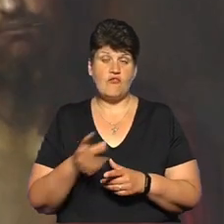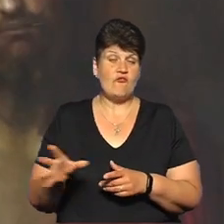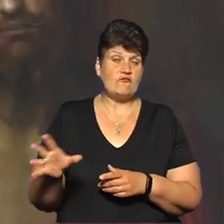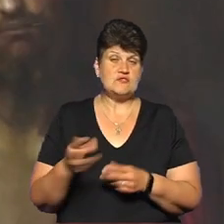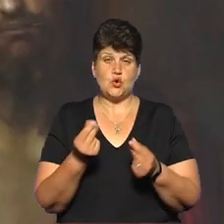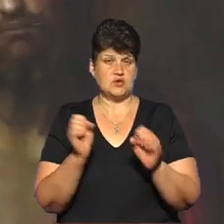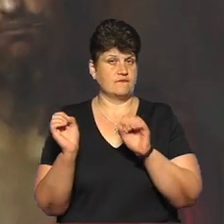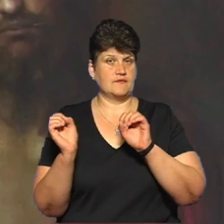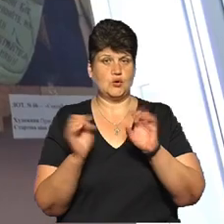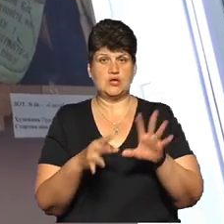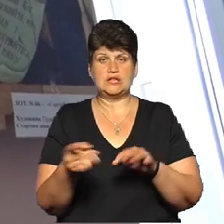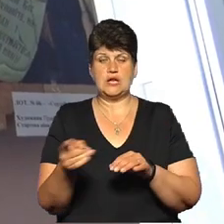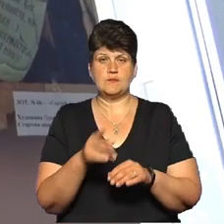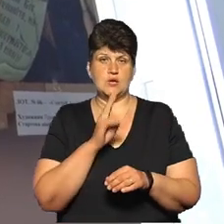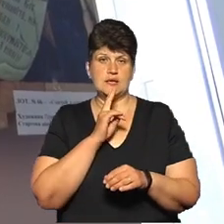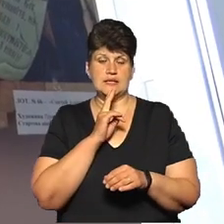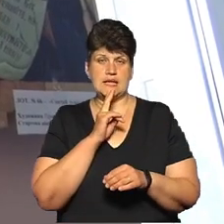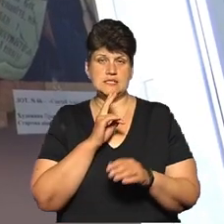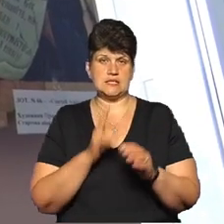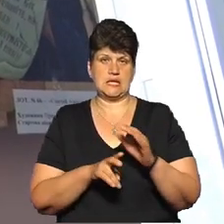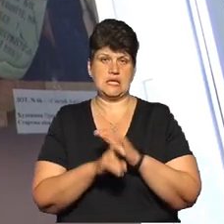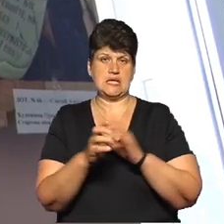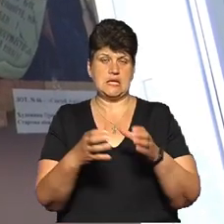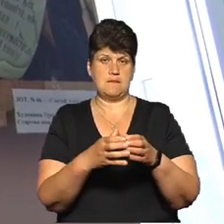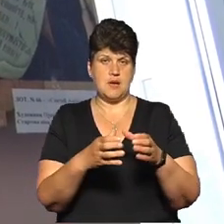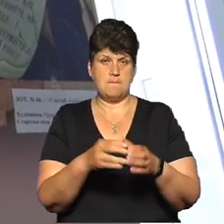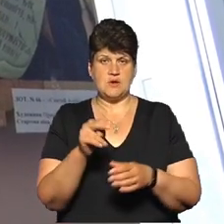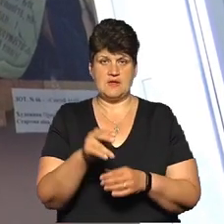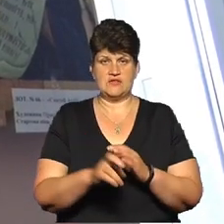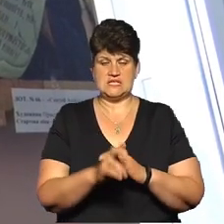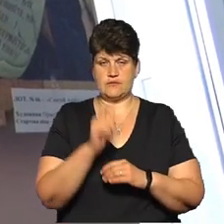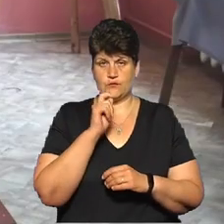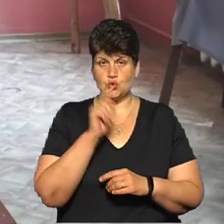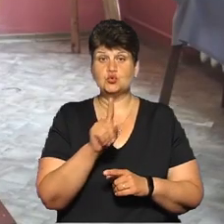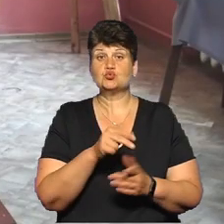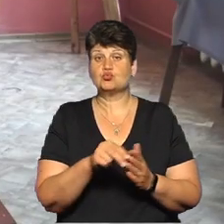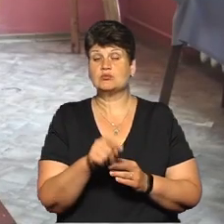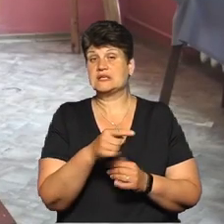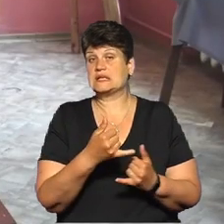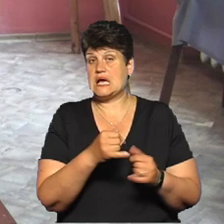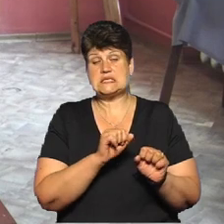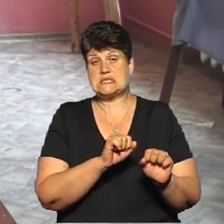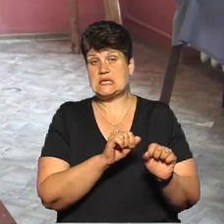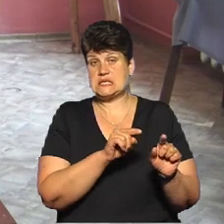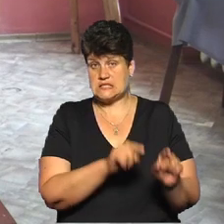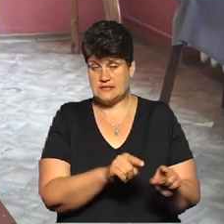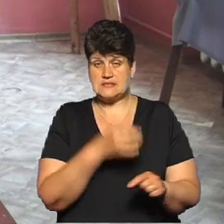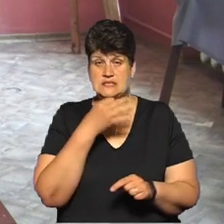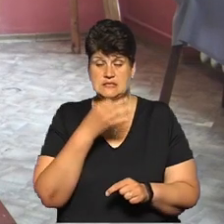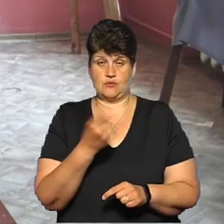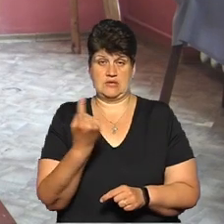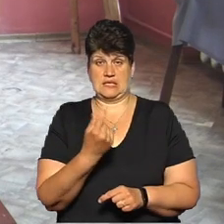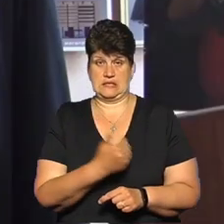передадуть Тернопільсько-Кременецькій єпархії Православної церкви України. Що придбають для захисників, розповів один з ініціаторів